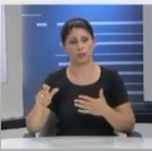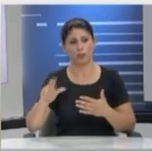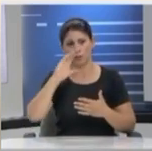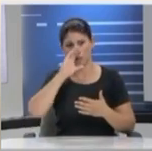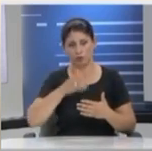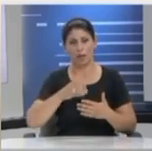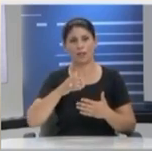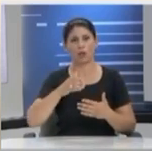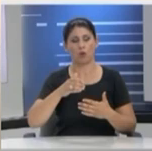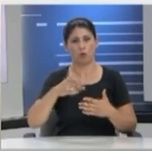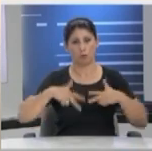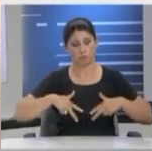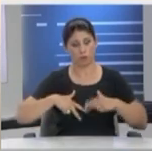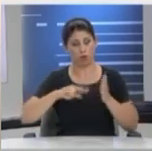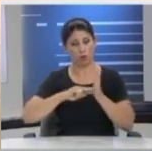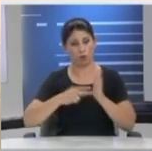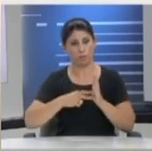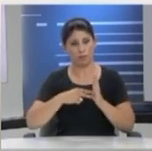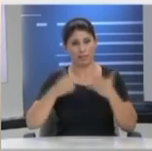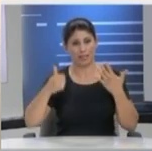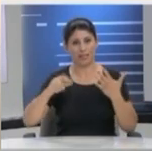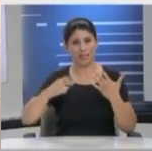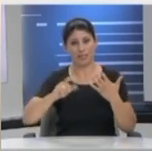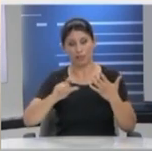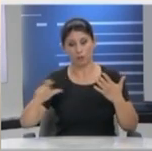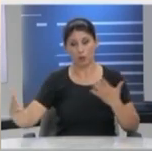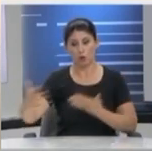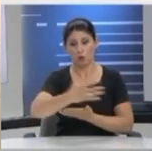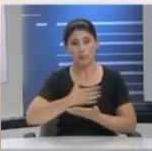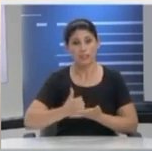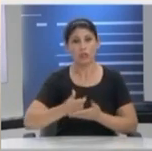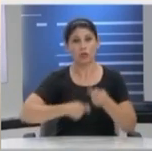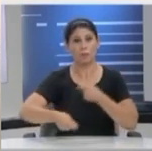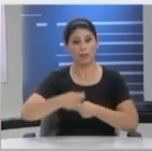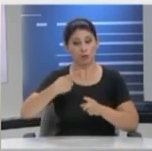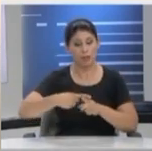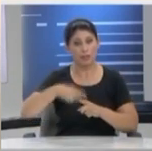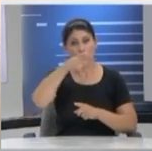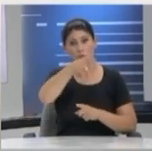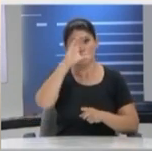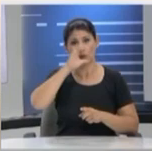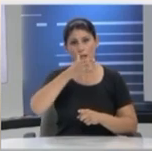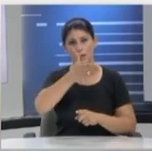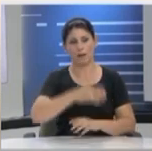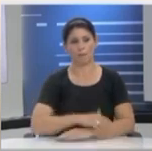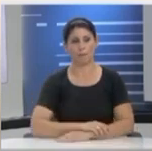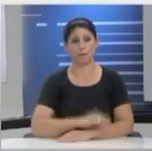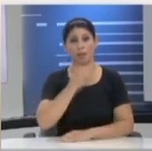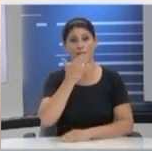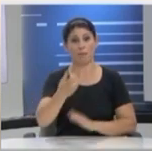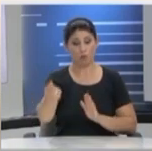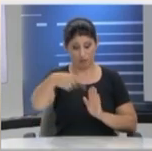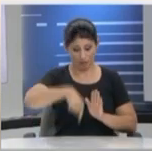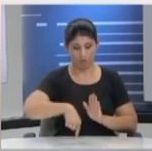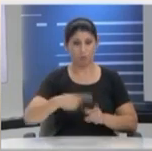Βουλγαρικό Υπουργείο Οικονομίας τα λέει αυτά. 6 δισεκατομμύρια κύριε Λοβέρδο είναι ο τζίρος των επιχειρήσεων των ελληνικών στη Βουλγαρία. Δεν μπορούμε